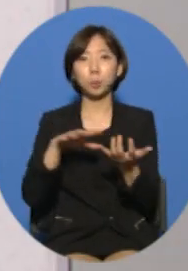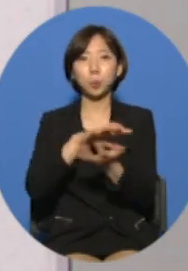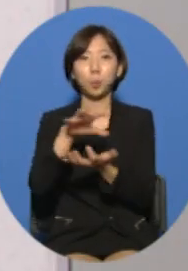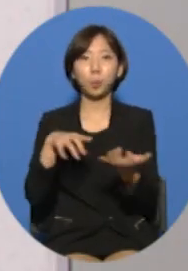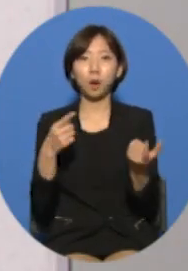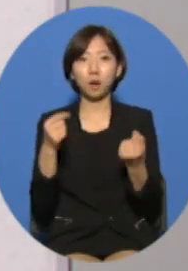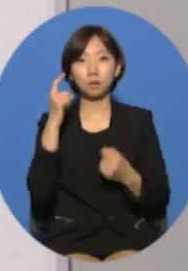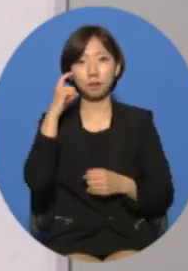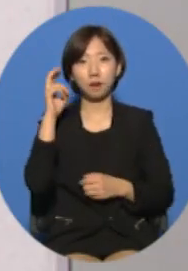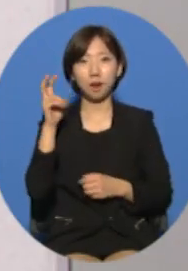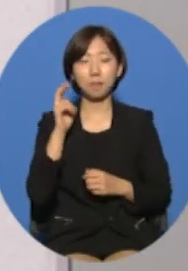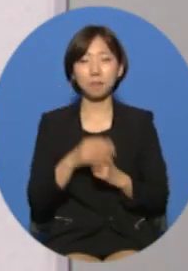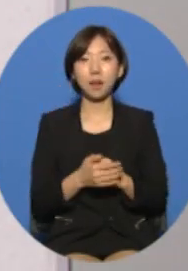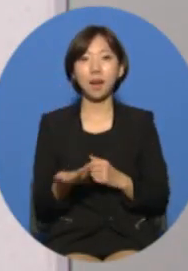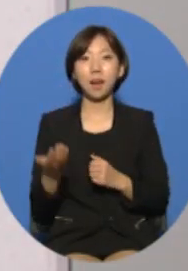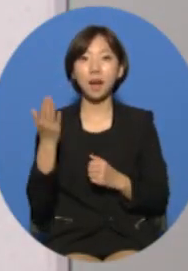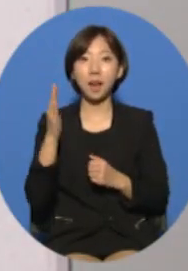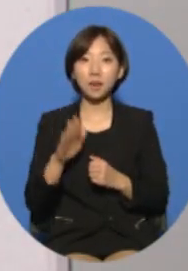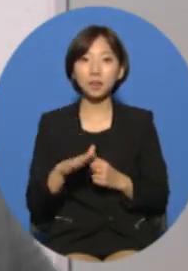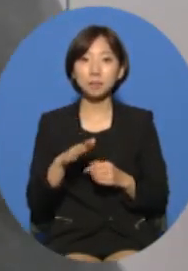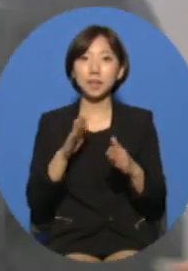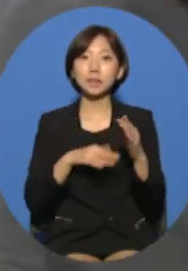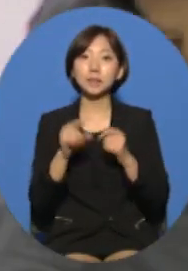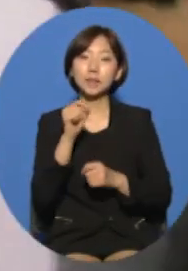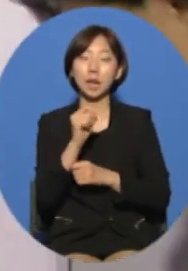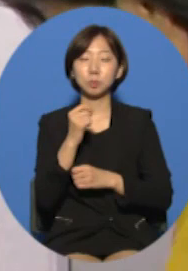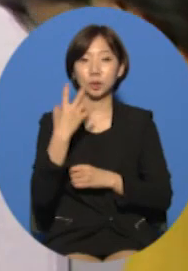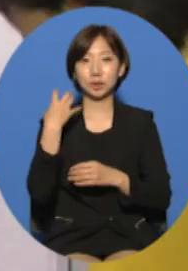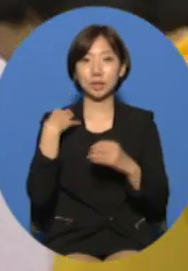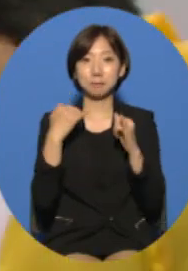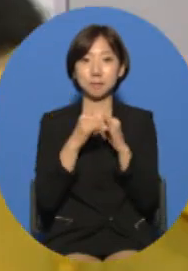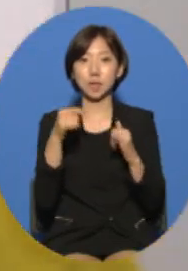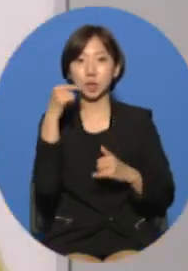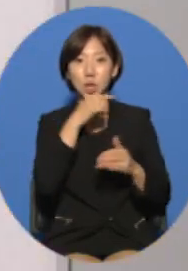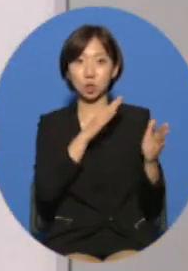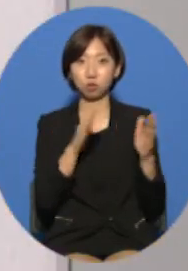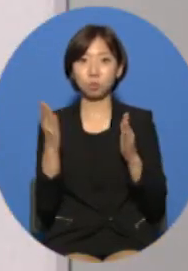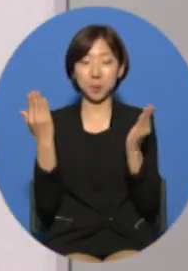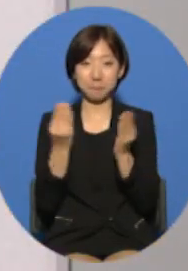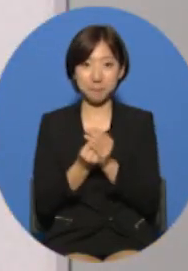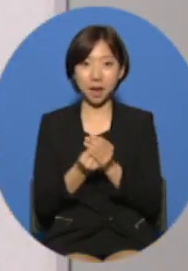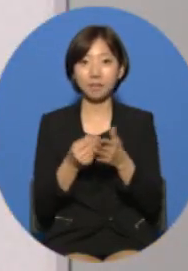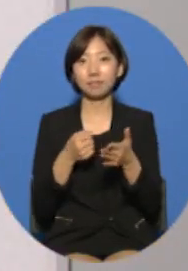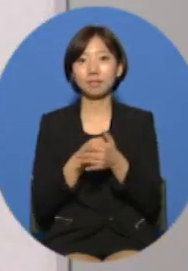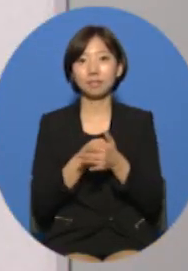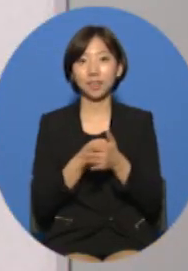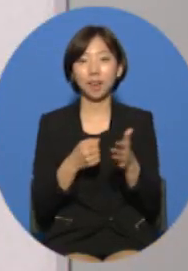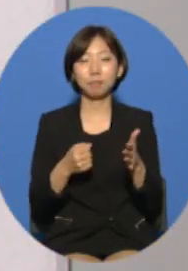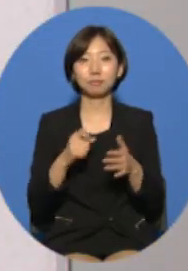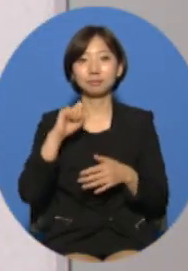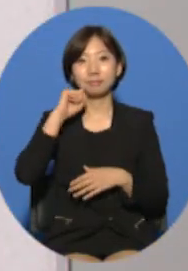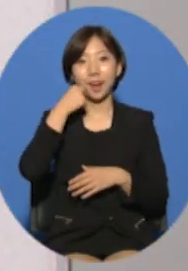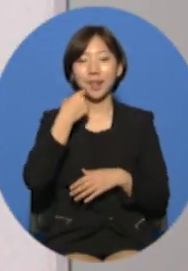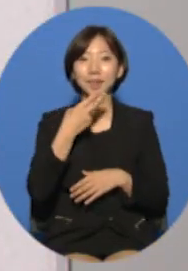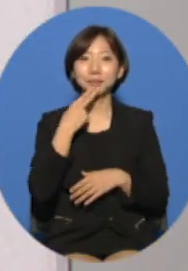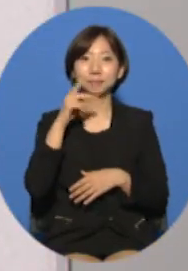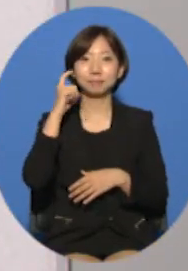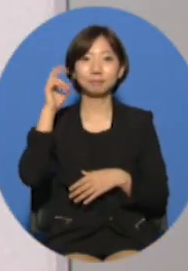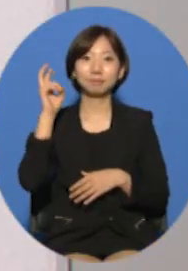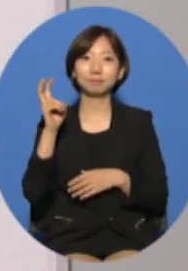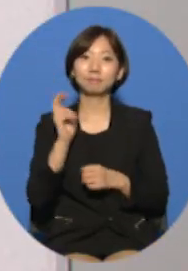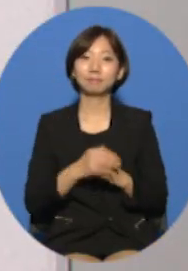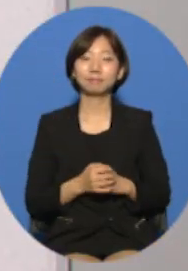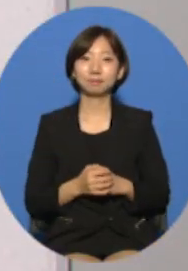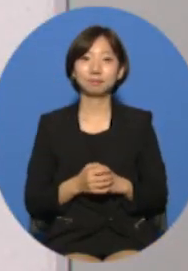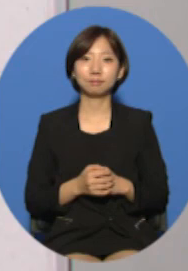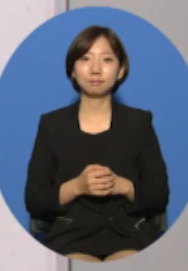것으로 예상됩니다. 하지만 저희 투표 사무원분들이 많이 준비를 한 상태이기 때문에 큰 어려움은 없을 것으로